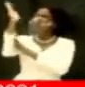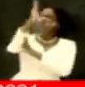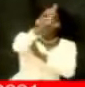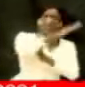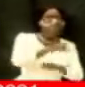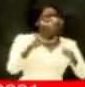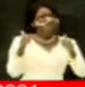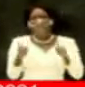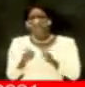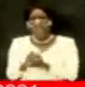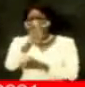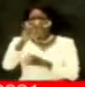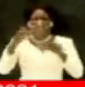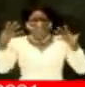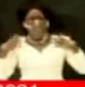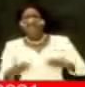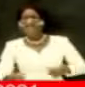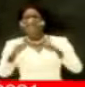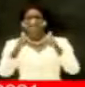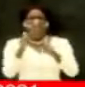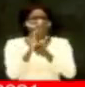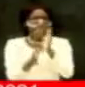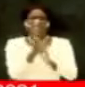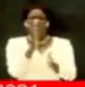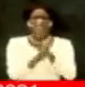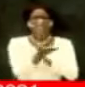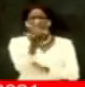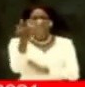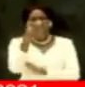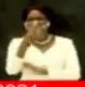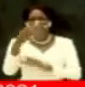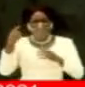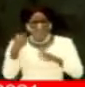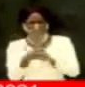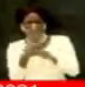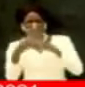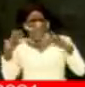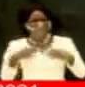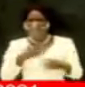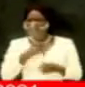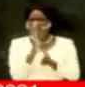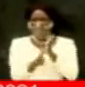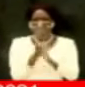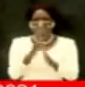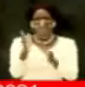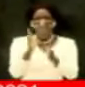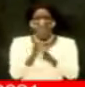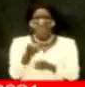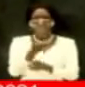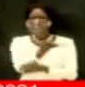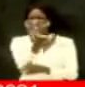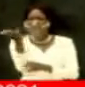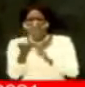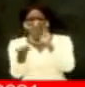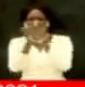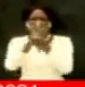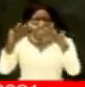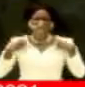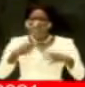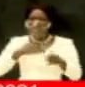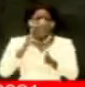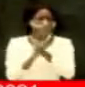bwino baribe jina jiji jose jimene ndajuona jimene jasinta tupimwanga